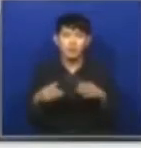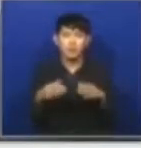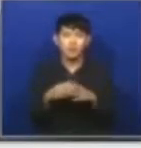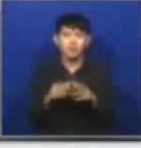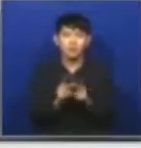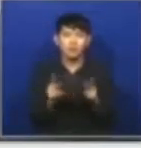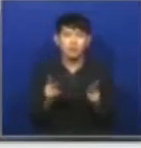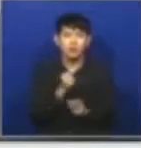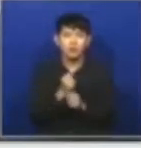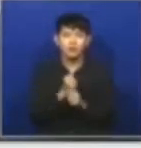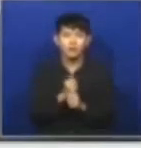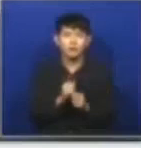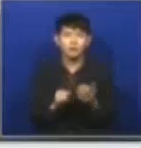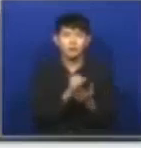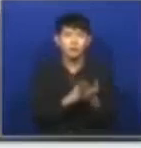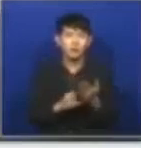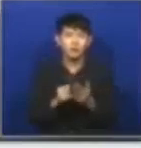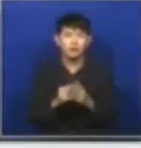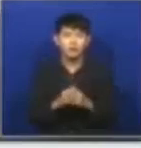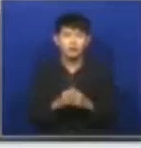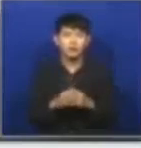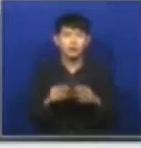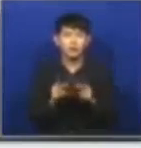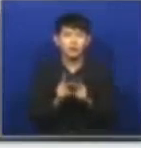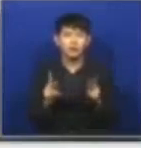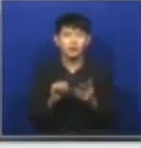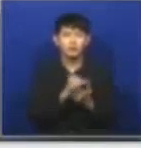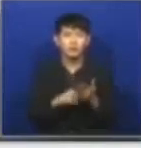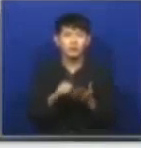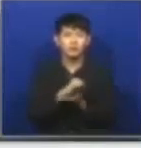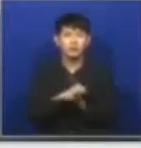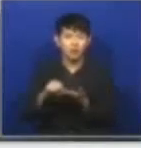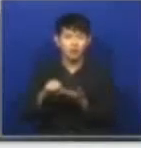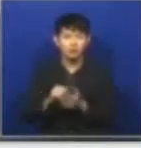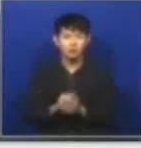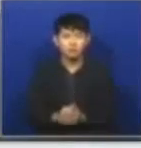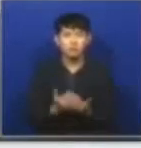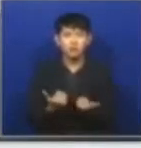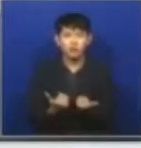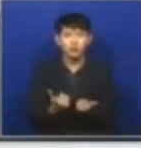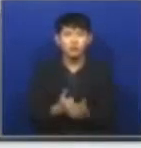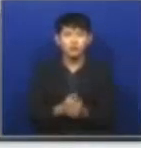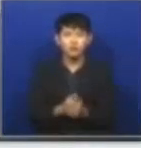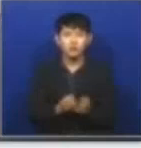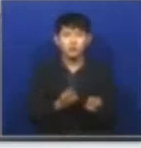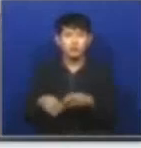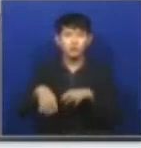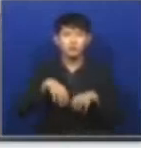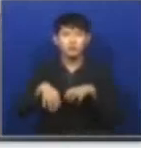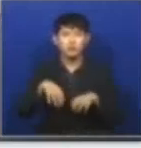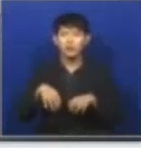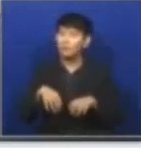ำเรื่องนี้ในจังหวัดเป็นคณะกรรมการจังหวัดสะอาดเวลานี้การบริหารจัดการขยะยังใช้ไม่